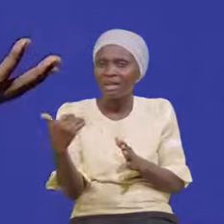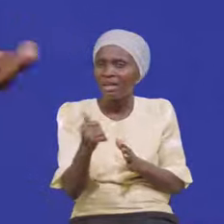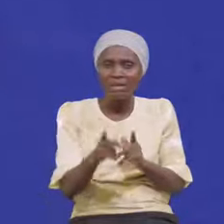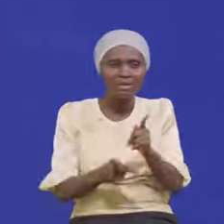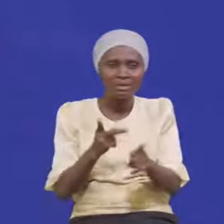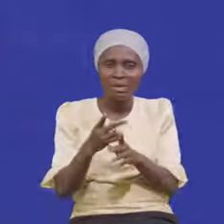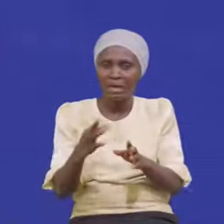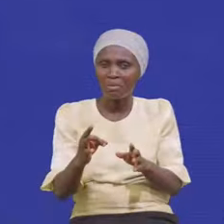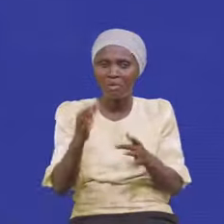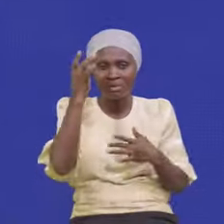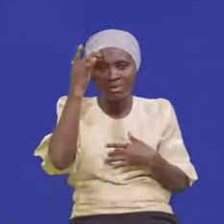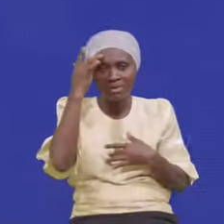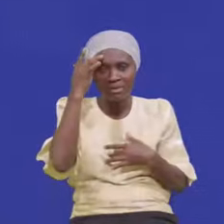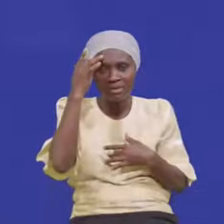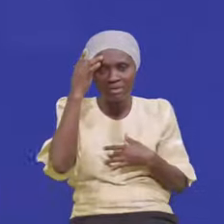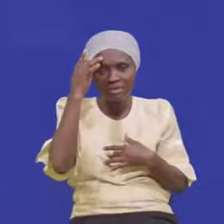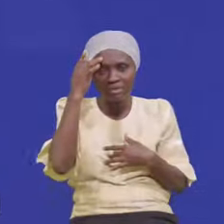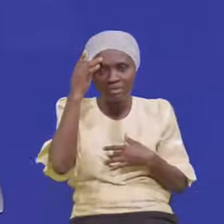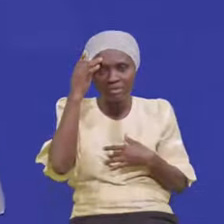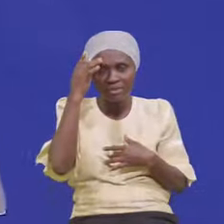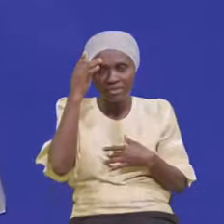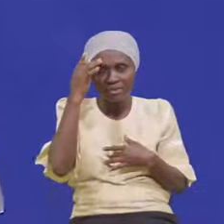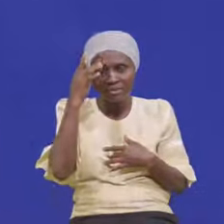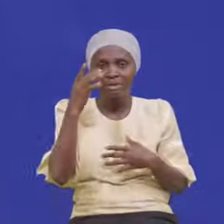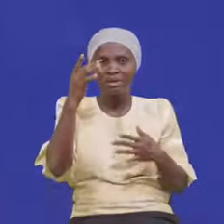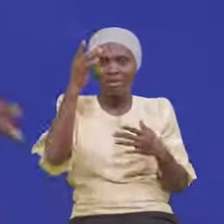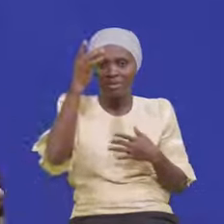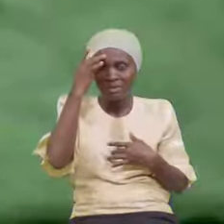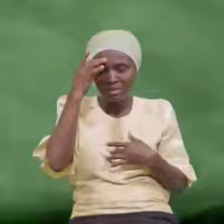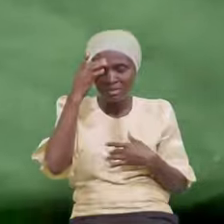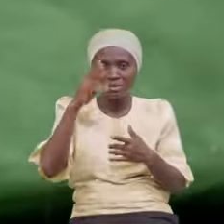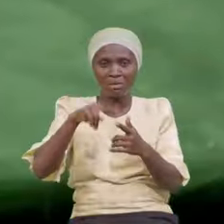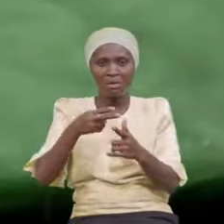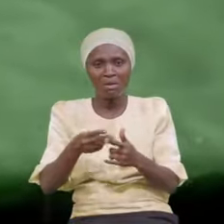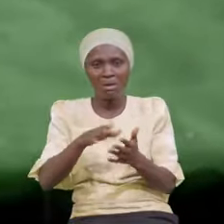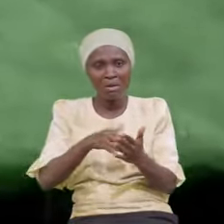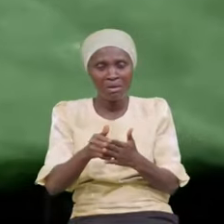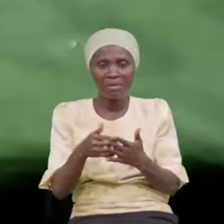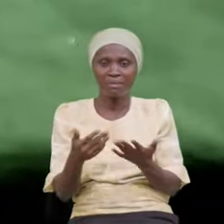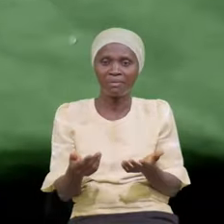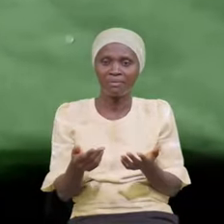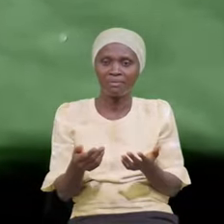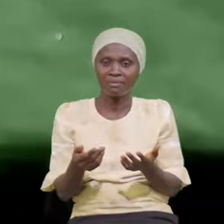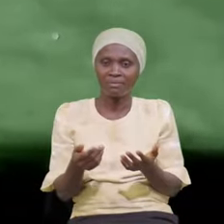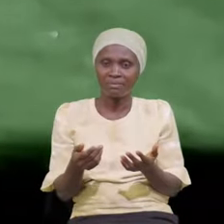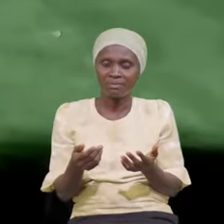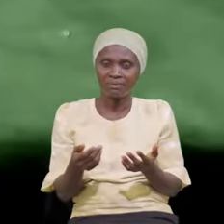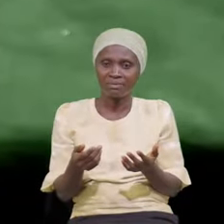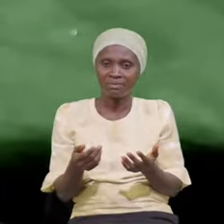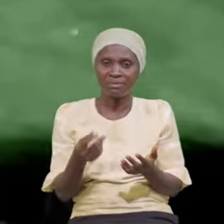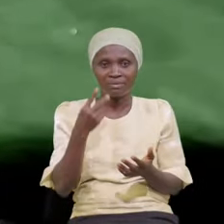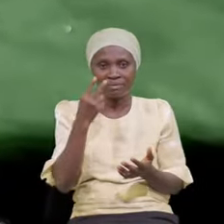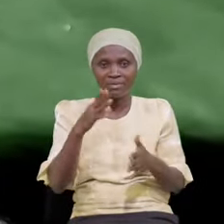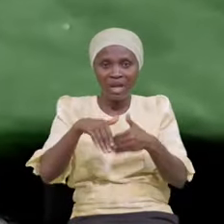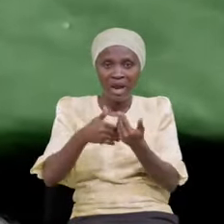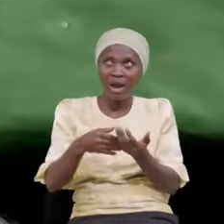of sickness. ఎటువంటి రోగమైనా సరే. Or disease or infirmity. లేకపోతే వ్యాధి గాని వ్యాధి సంక్రమణ గాని. How God